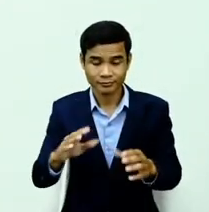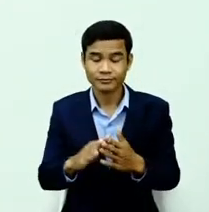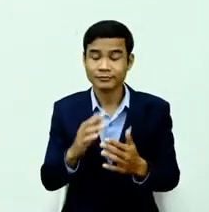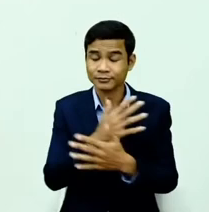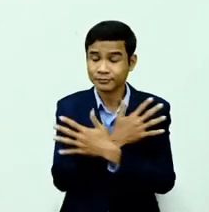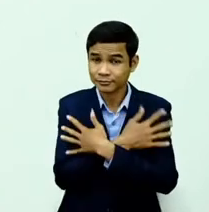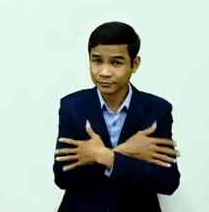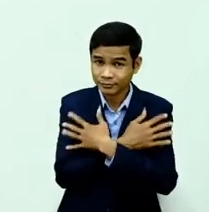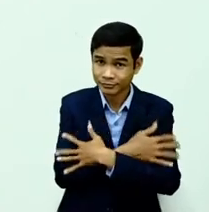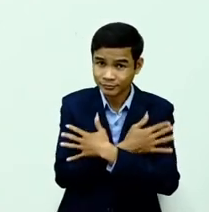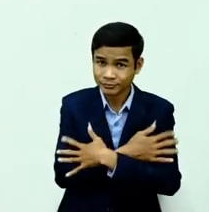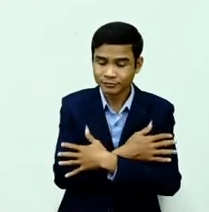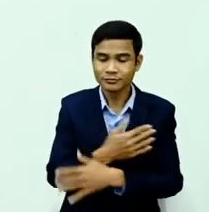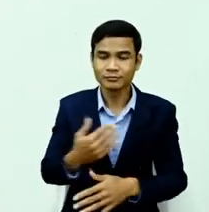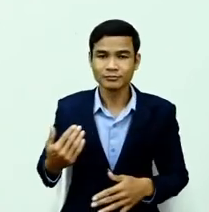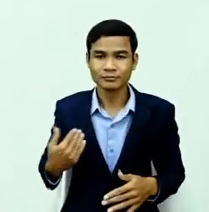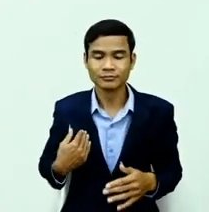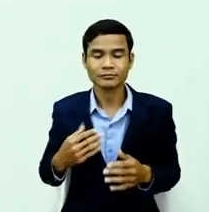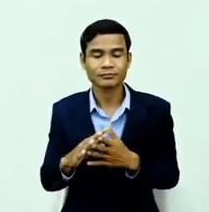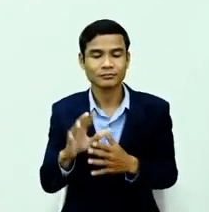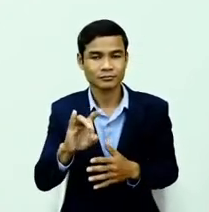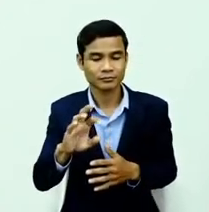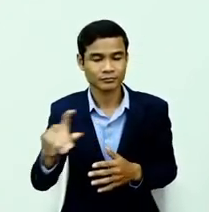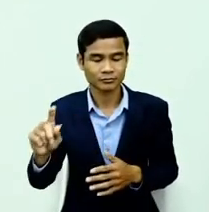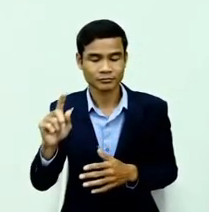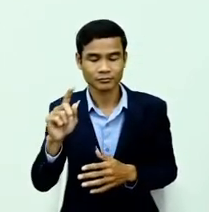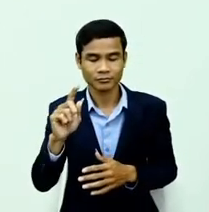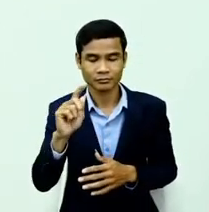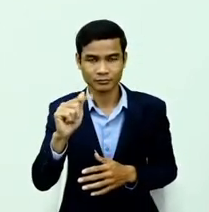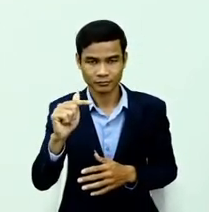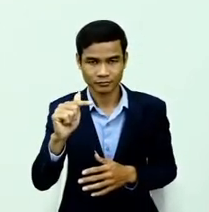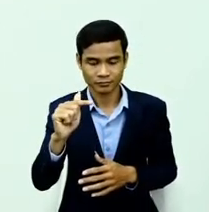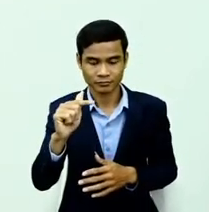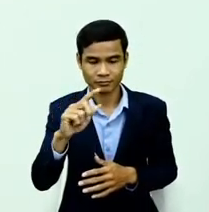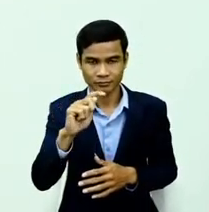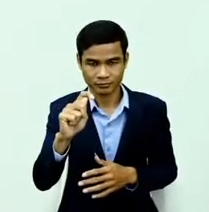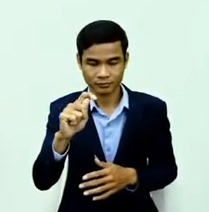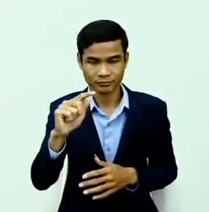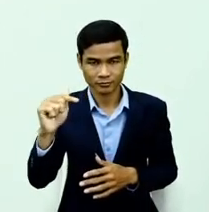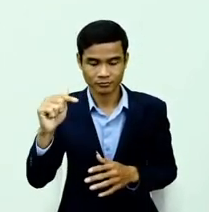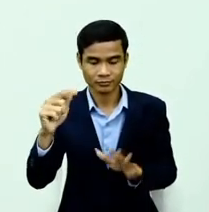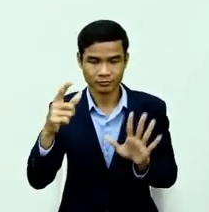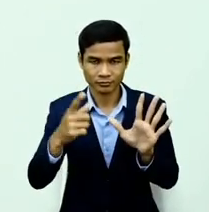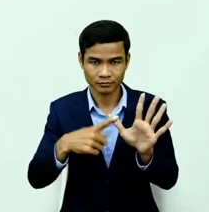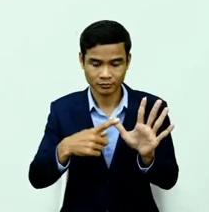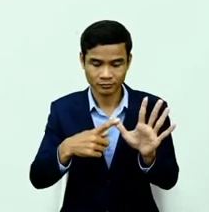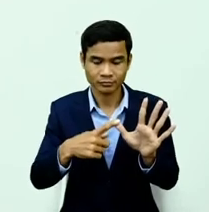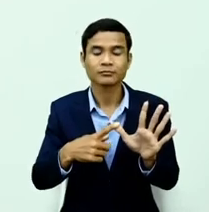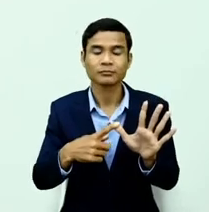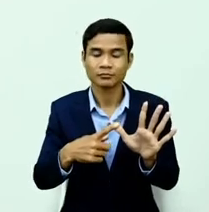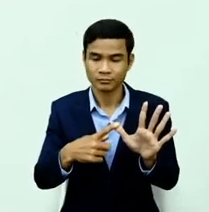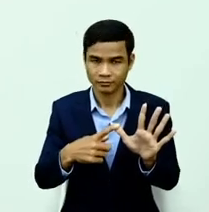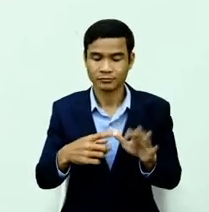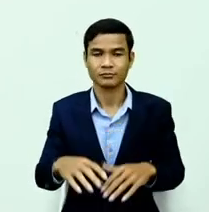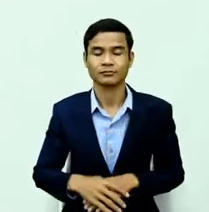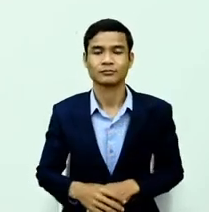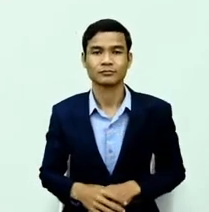ចាតោះផ្ទៀងផ្ទាត់ណារងាគឺមានផ្ចិញជាអ្នករោចាមានផ្ចិញជាអ្នកងោ hai neng sra